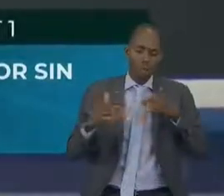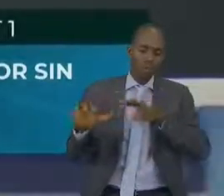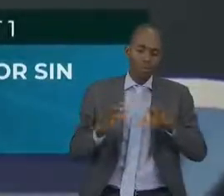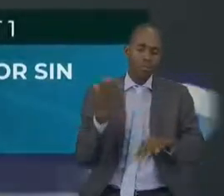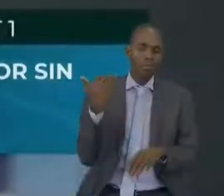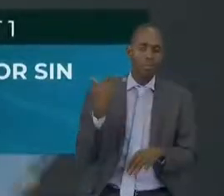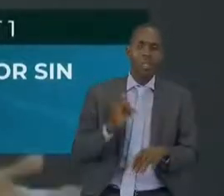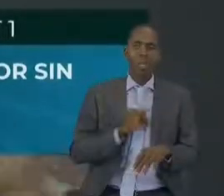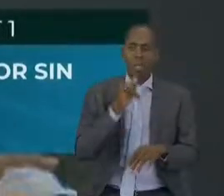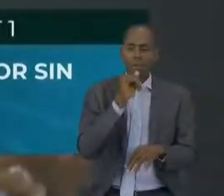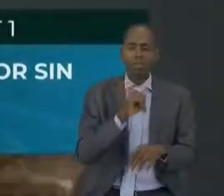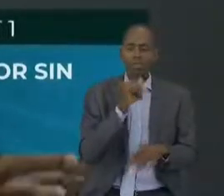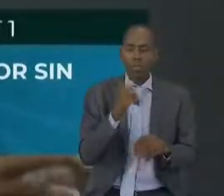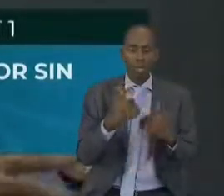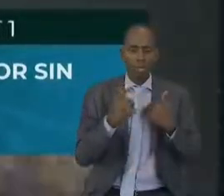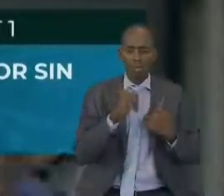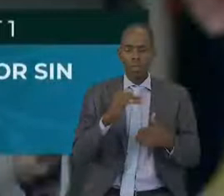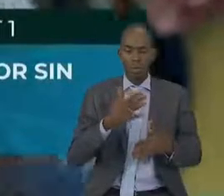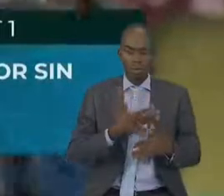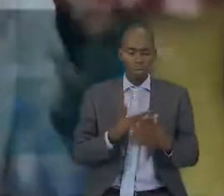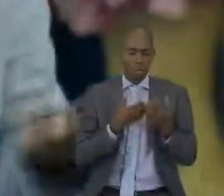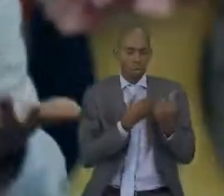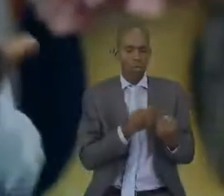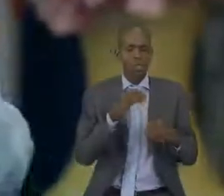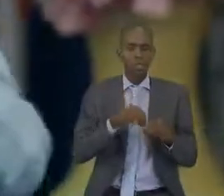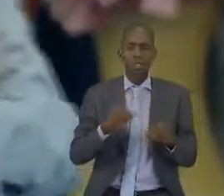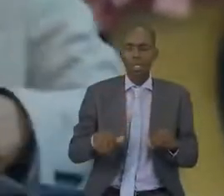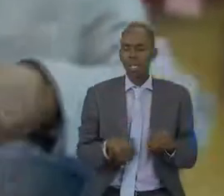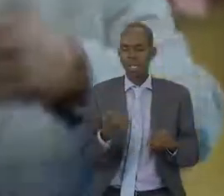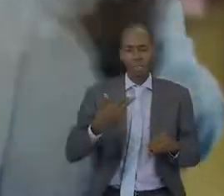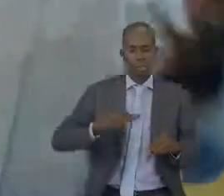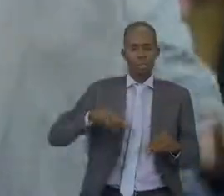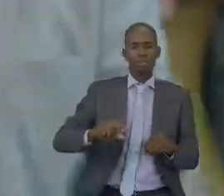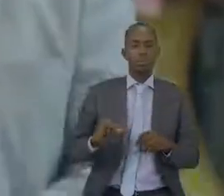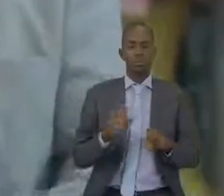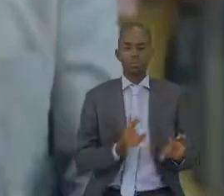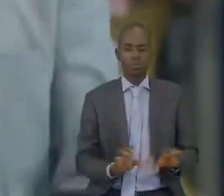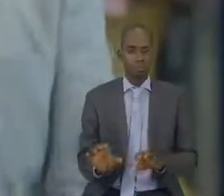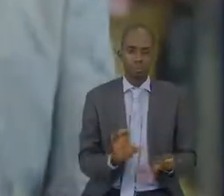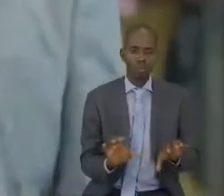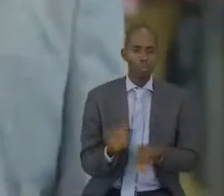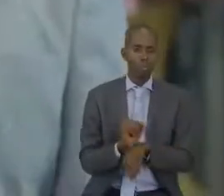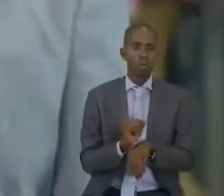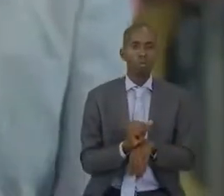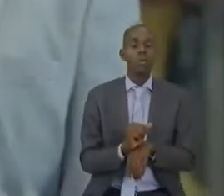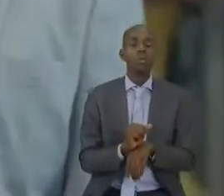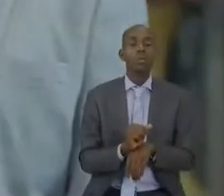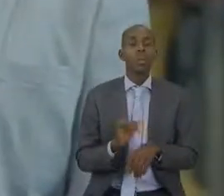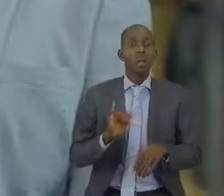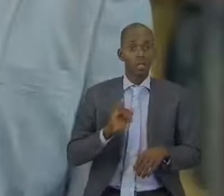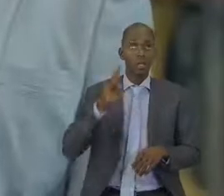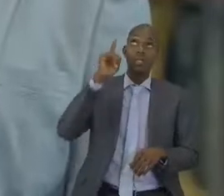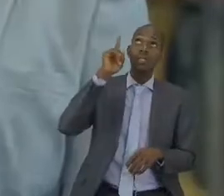confiance aux activités religieuses dans lesquelles j'étais impliqué, lui et lui